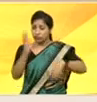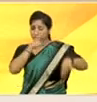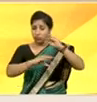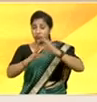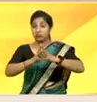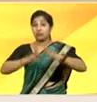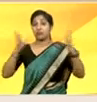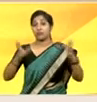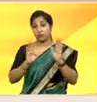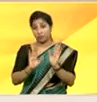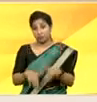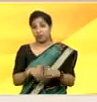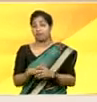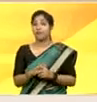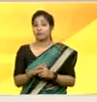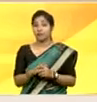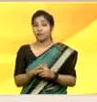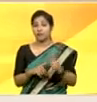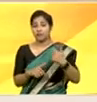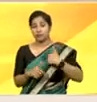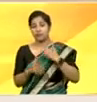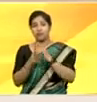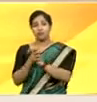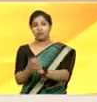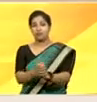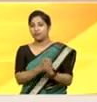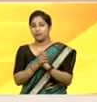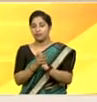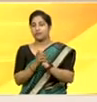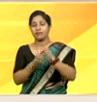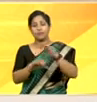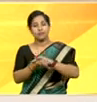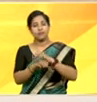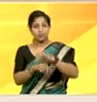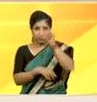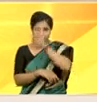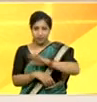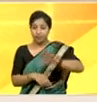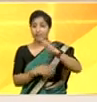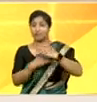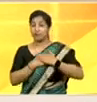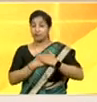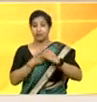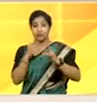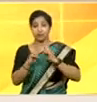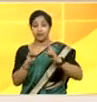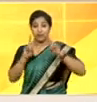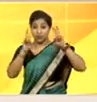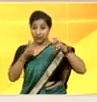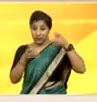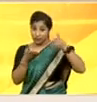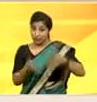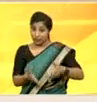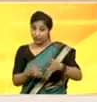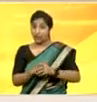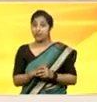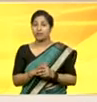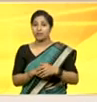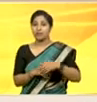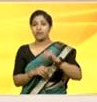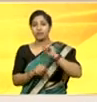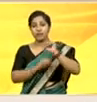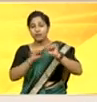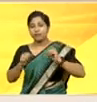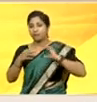को मिलेगा। मेरे प्यारे देशवासियों, मन की बात के इस एपिसोड में